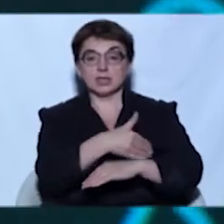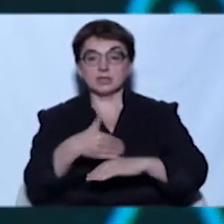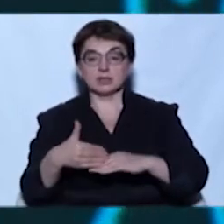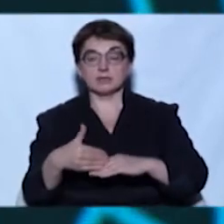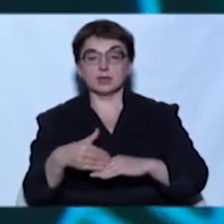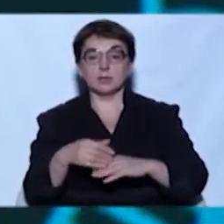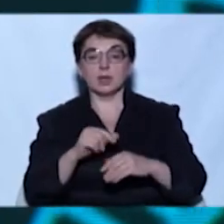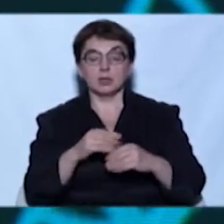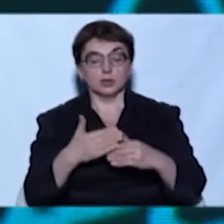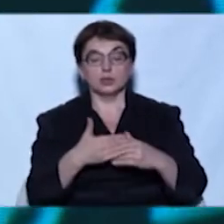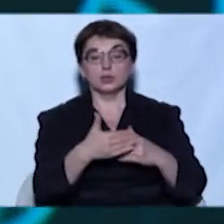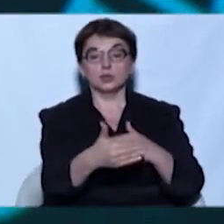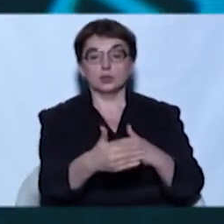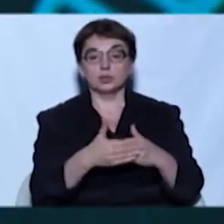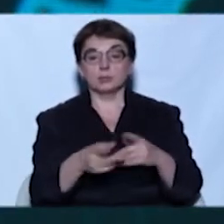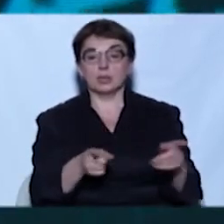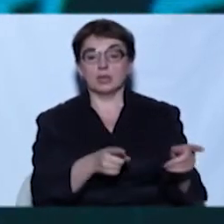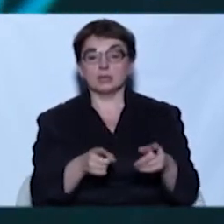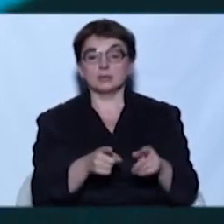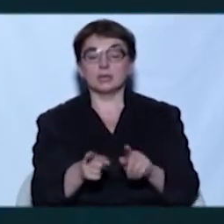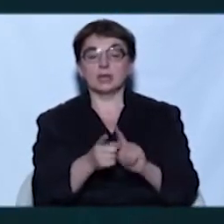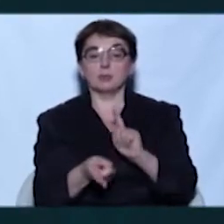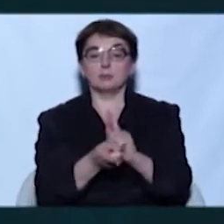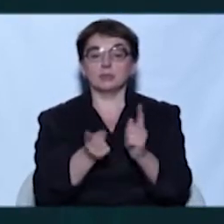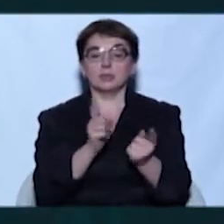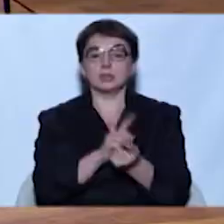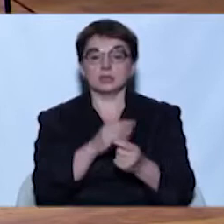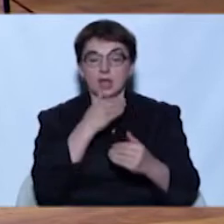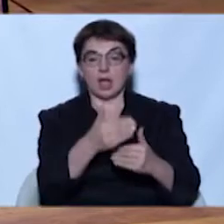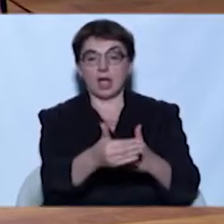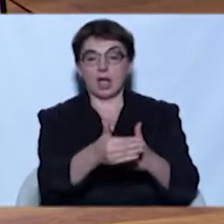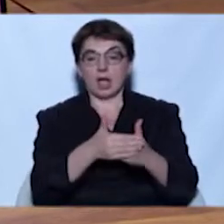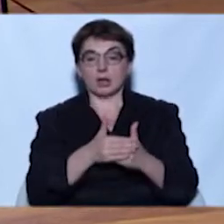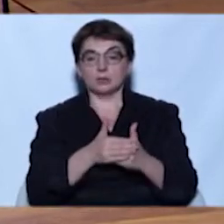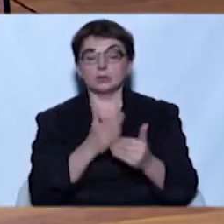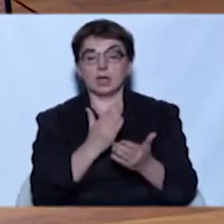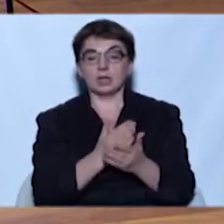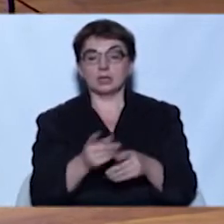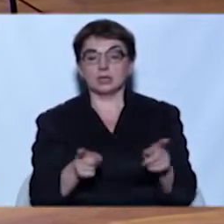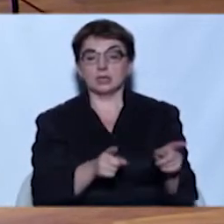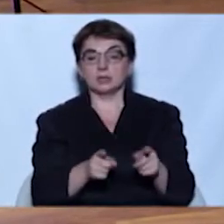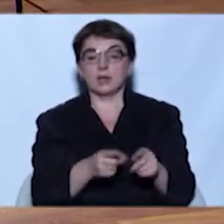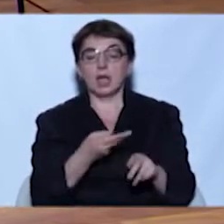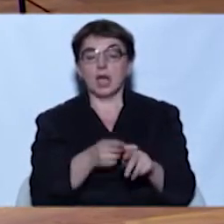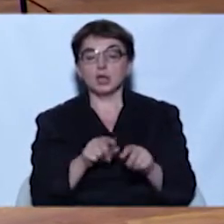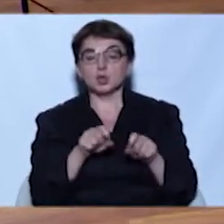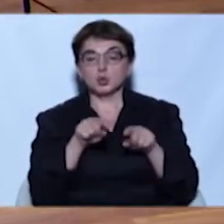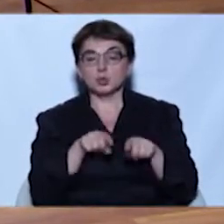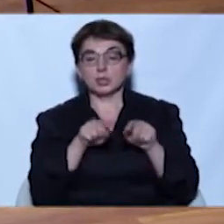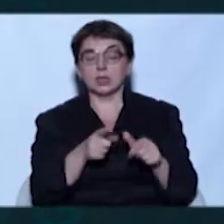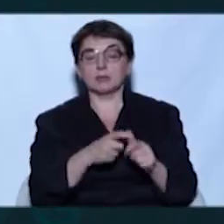საზღვრები შორდება ერთმანეთს, ან პირიქით ახლოს მიდიან ერთმანეთთან, აი სწორედ ამას